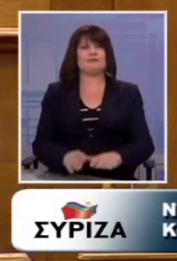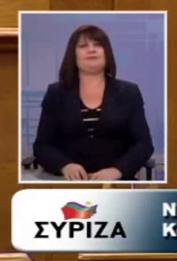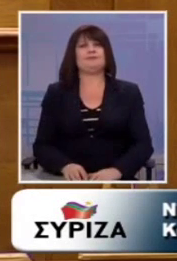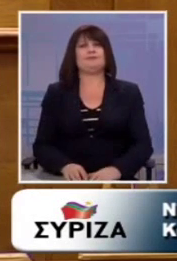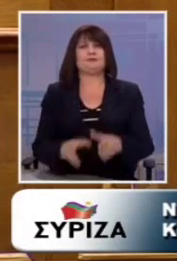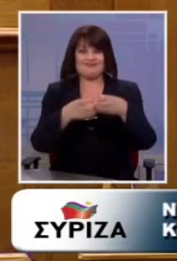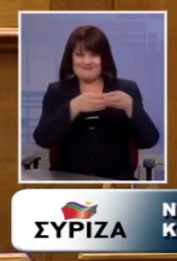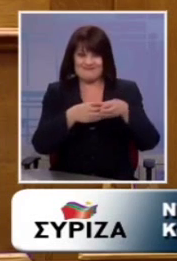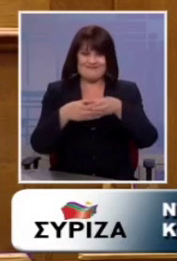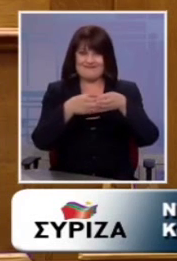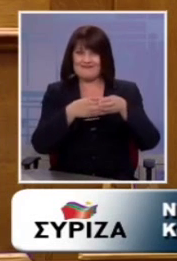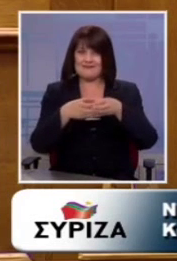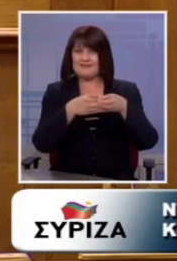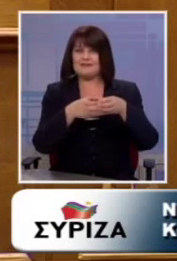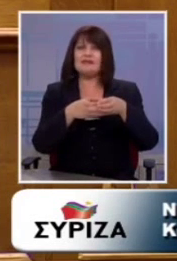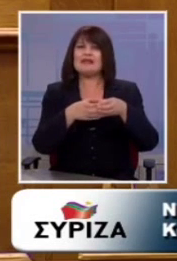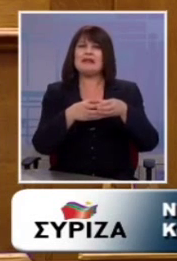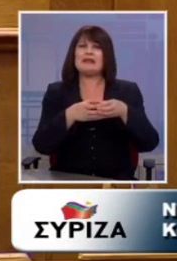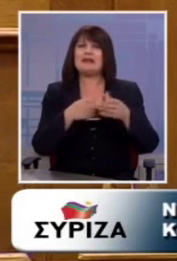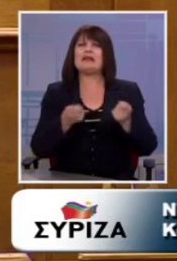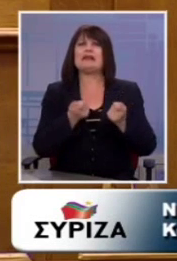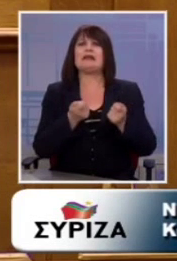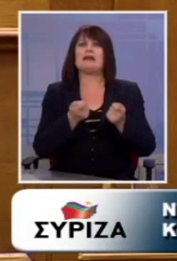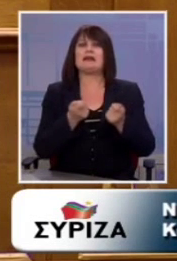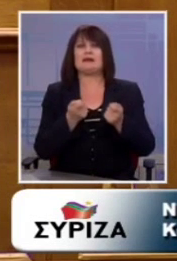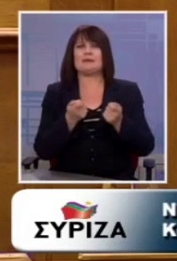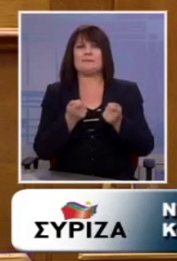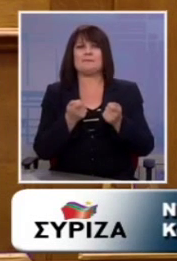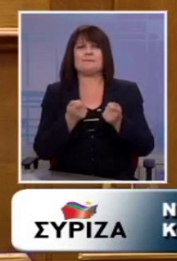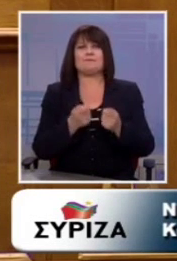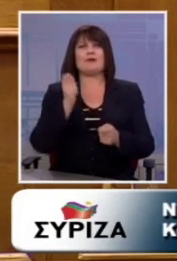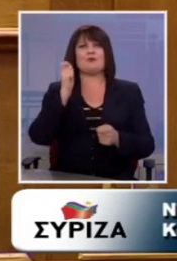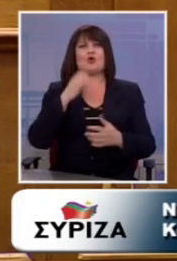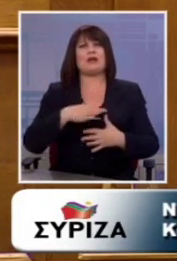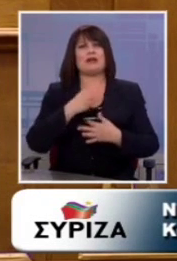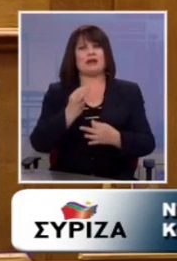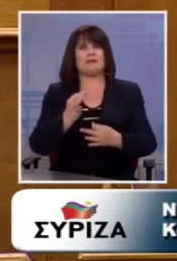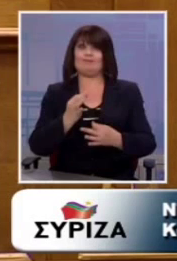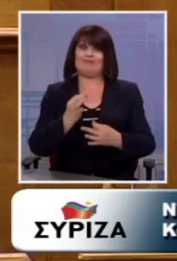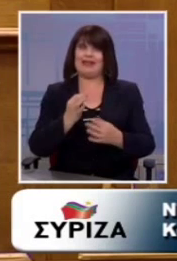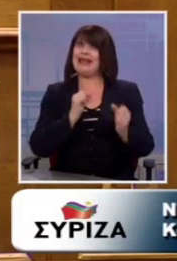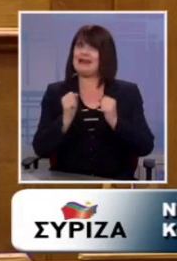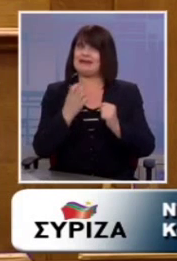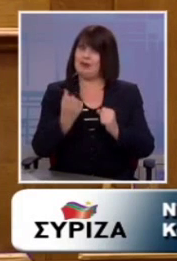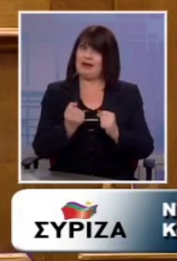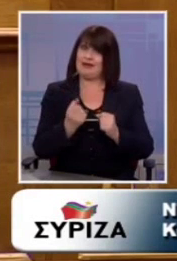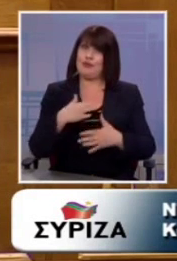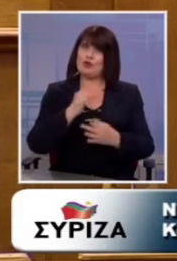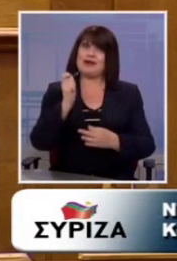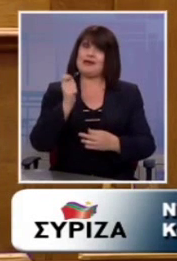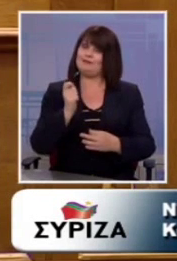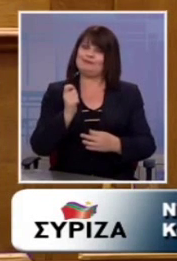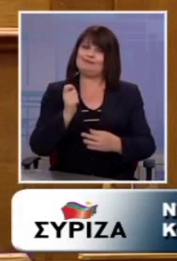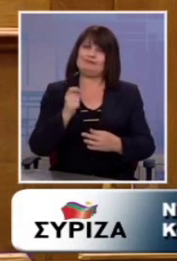σύμπλεγμα που εικονογραφεί την κρίση πολιτικής εκπροσώπησης, η οποία δημιουργεί